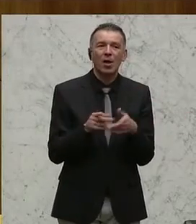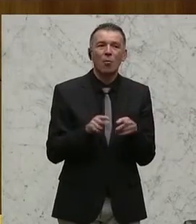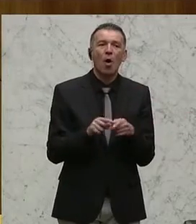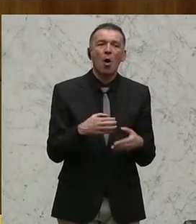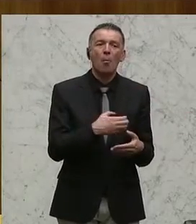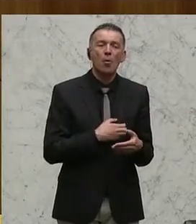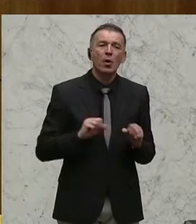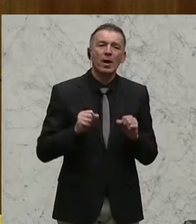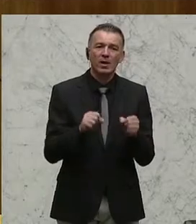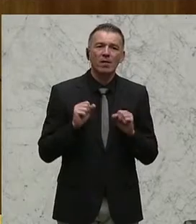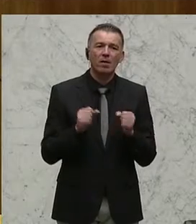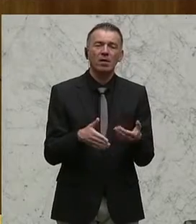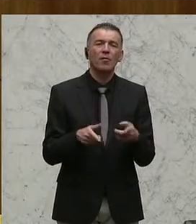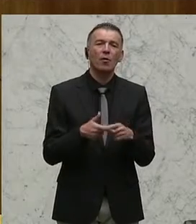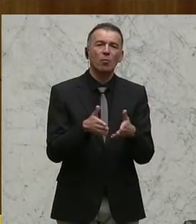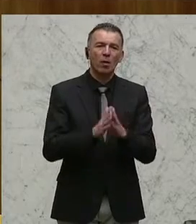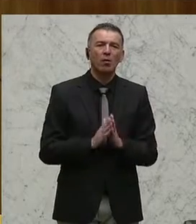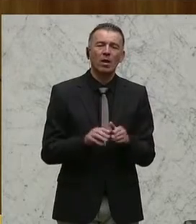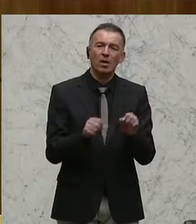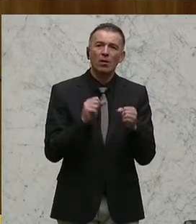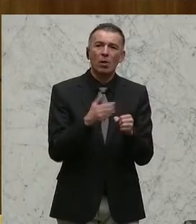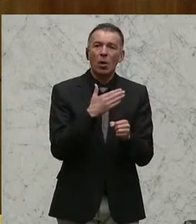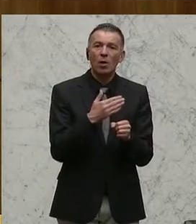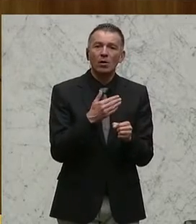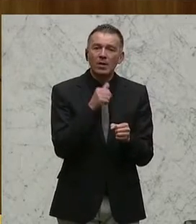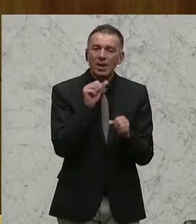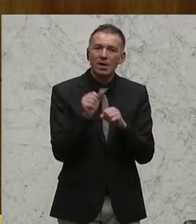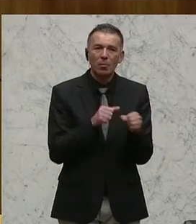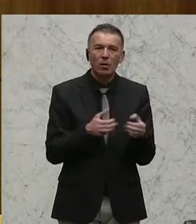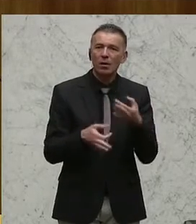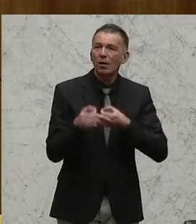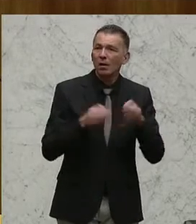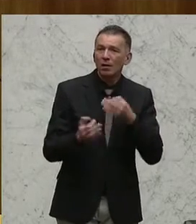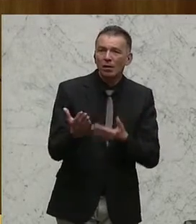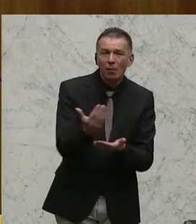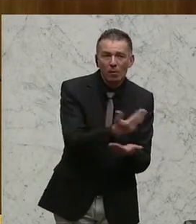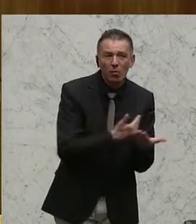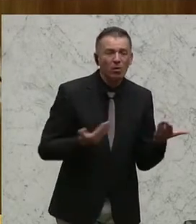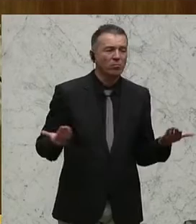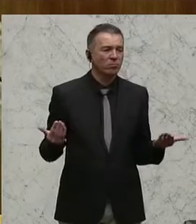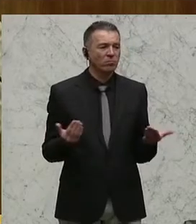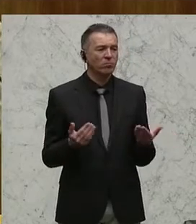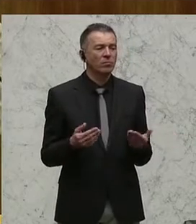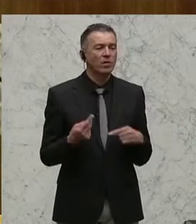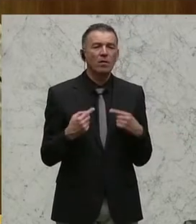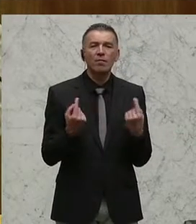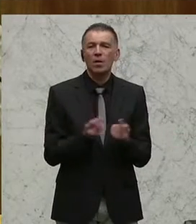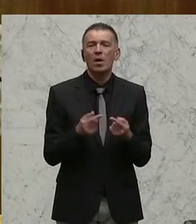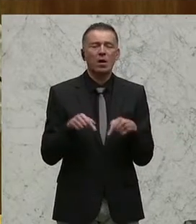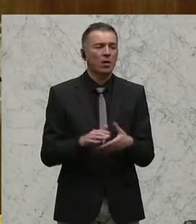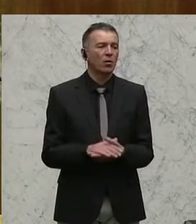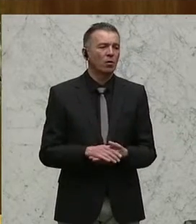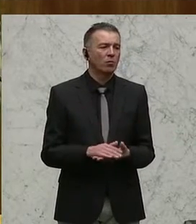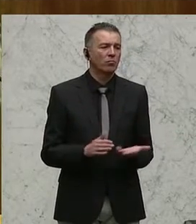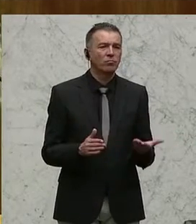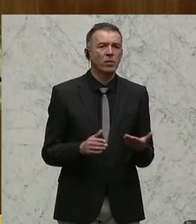dieser Bürgerinitiativen und Petitionen nicht die Möglichkeit haben, von diesen Informationen zu profitieren, wie wir es hier im Hohen Haus tun. Also man